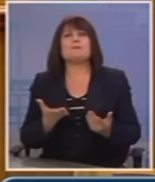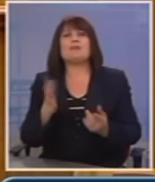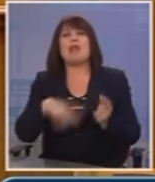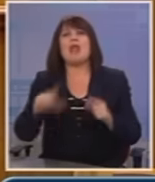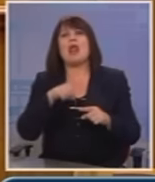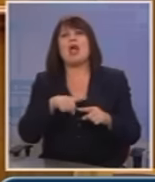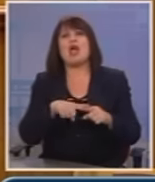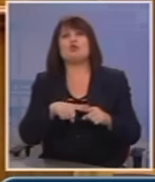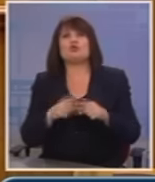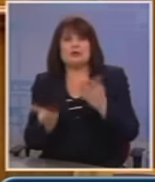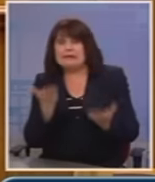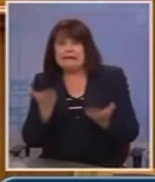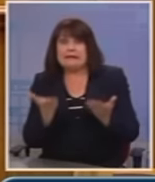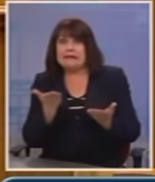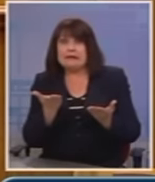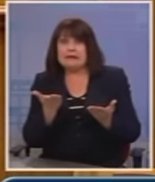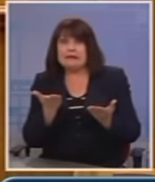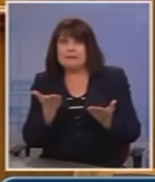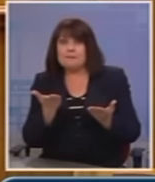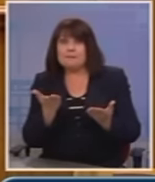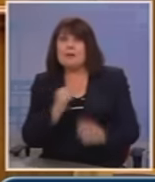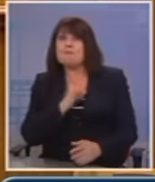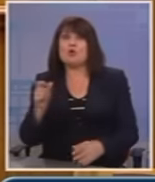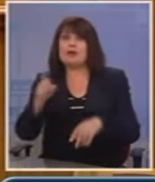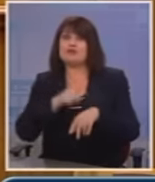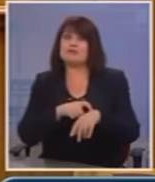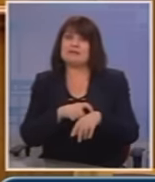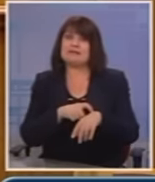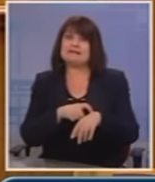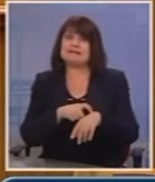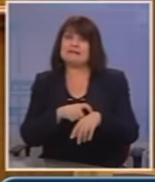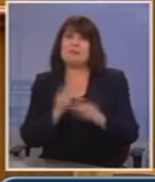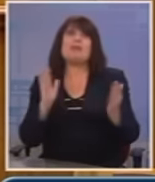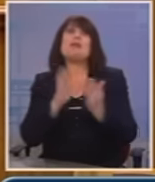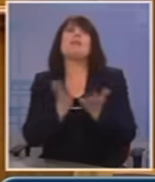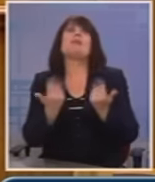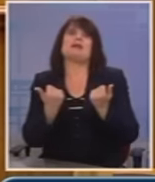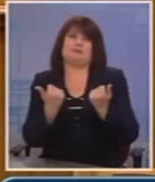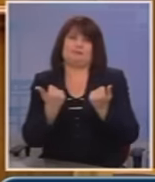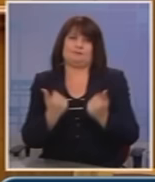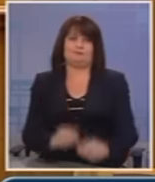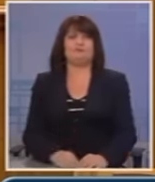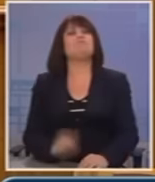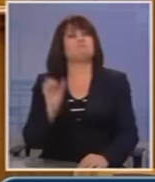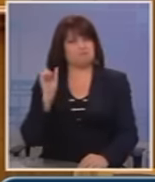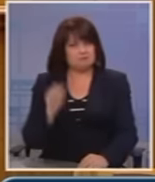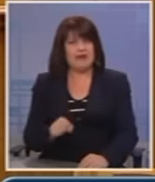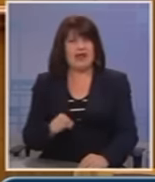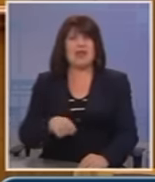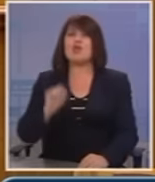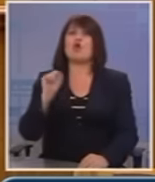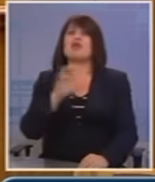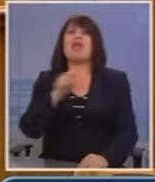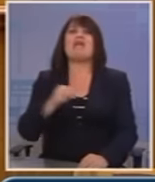ελληνικό λαό σε διλήμματα τα οποία ποτέ μέχρι σήμερα δεν αντιμετώπισε. Ναι ή όχι στο